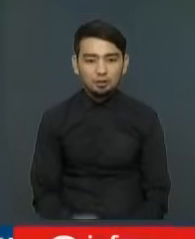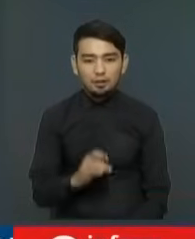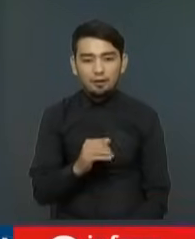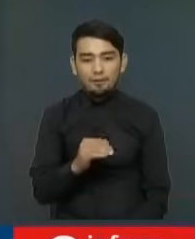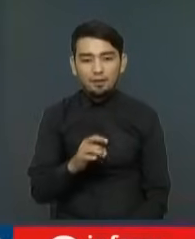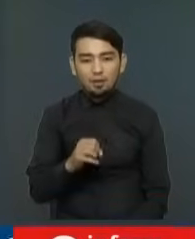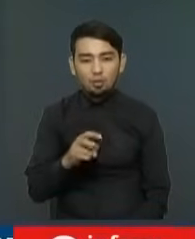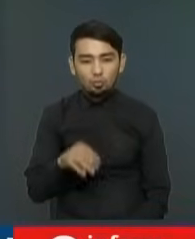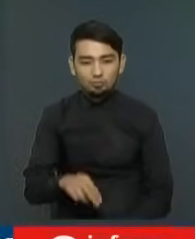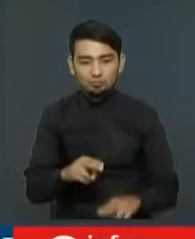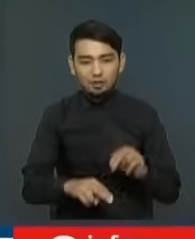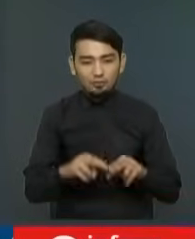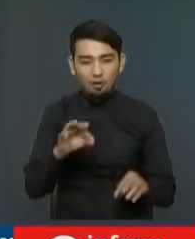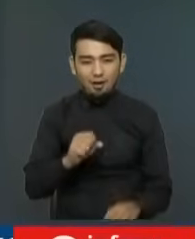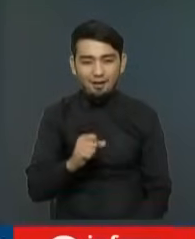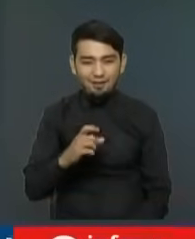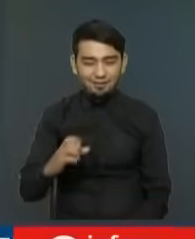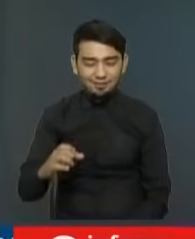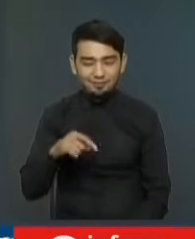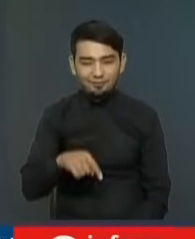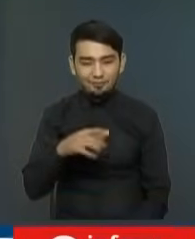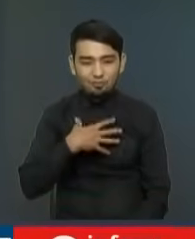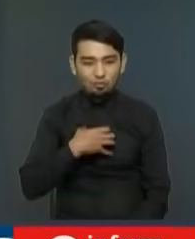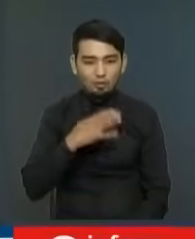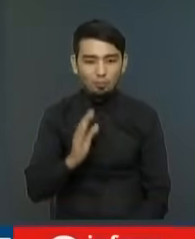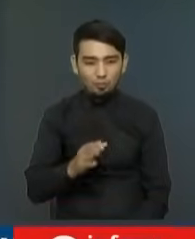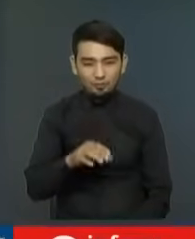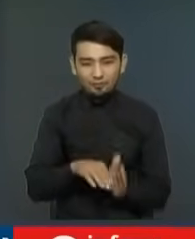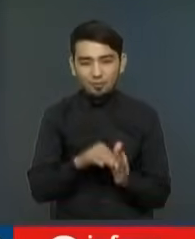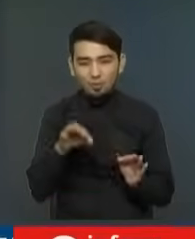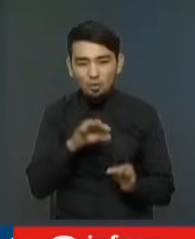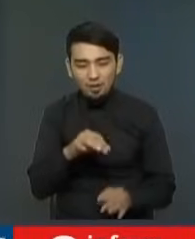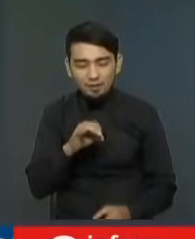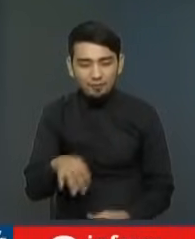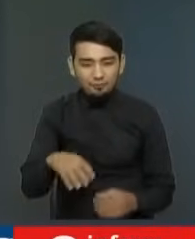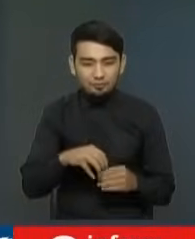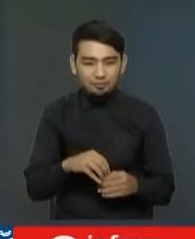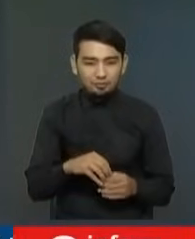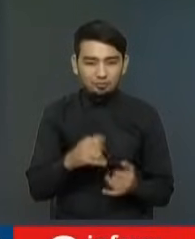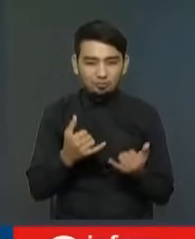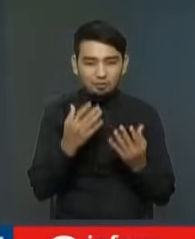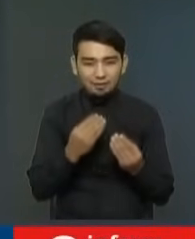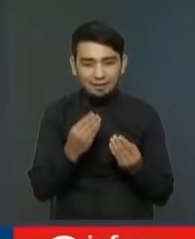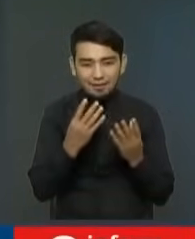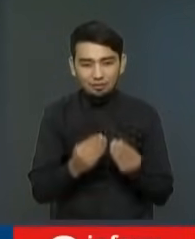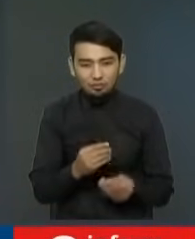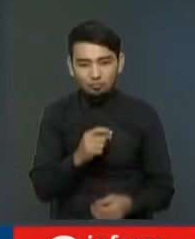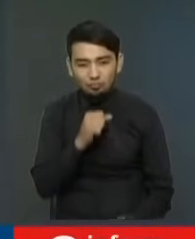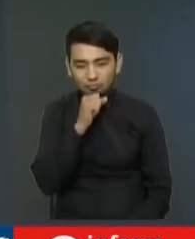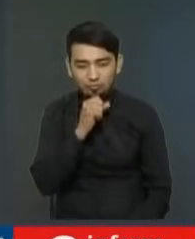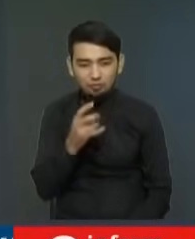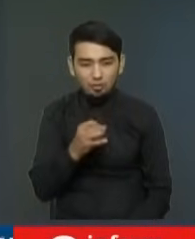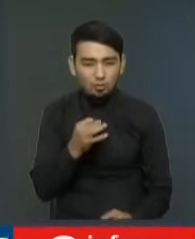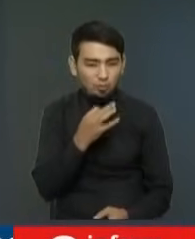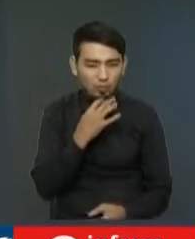Референдум по строительству АЭС состоится уже в это воскресенье. И сегодня в полночь будет объявлен день тишины. Запрещается любая